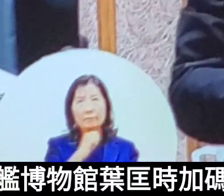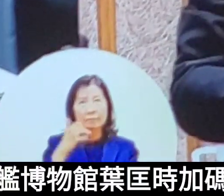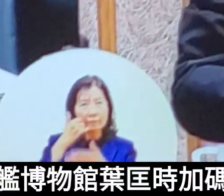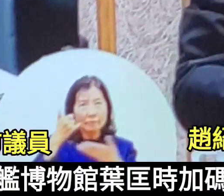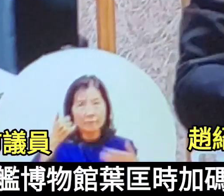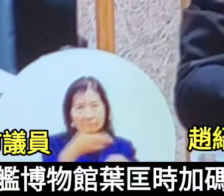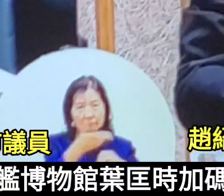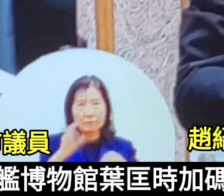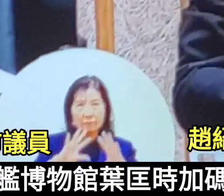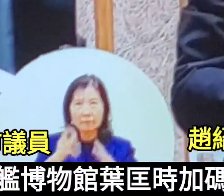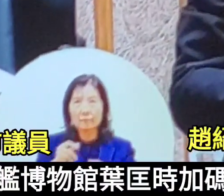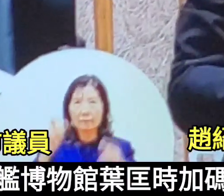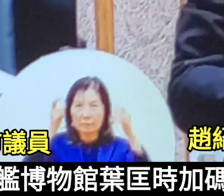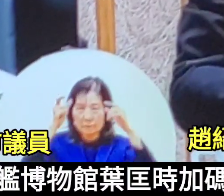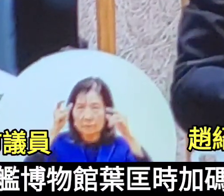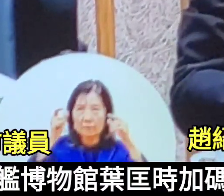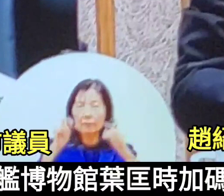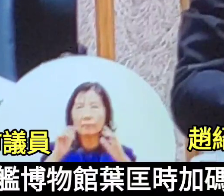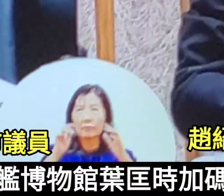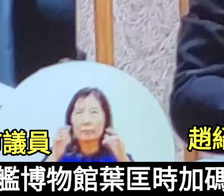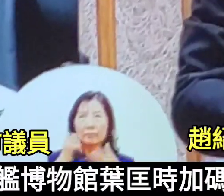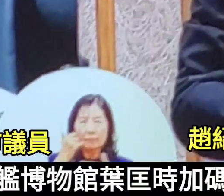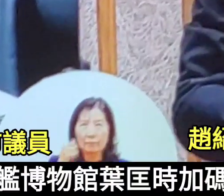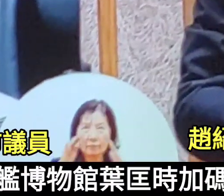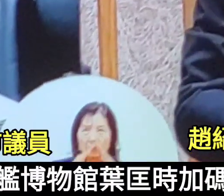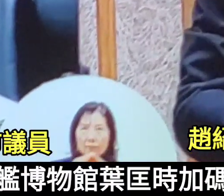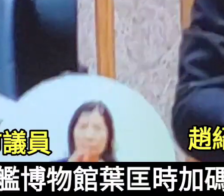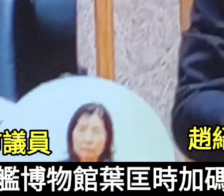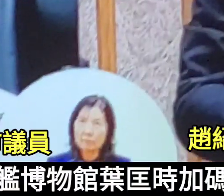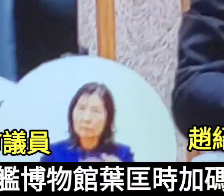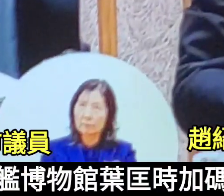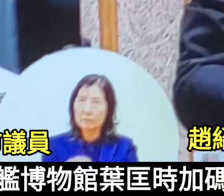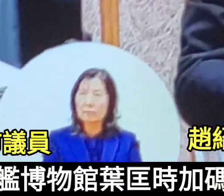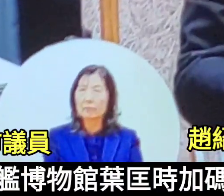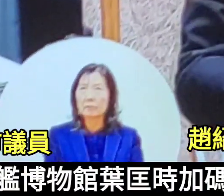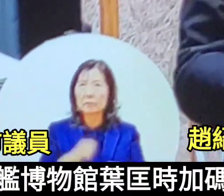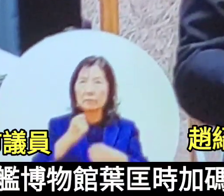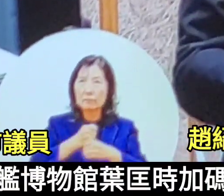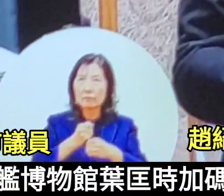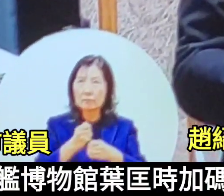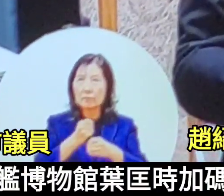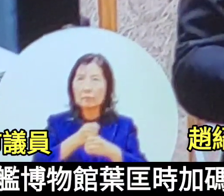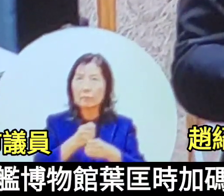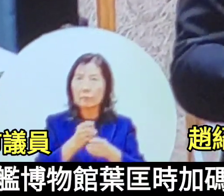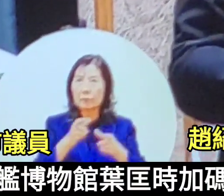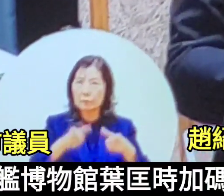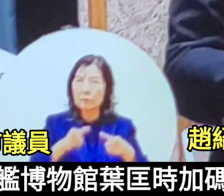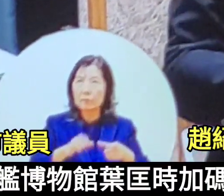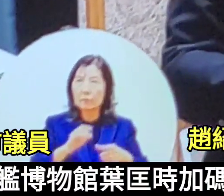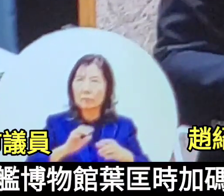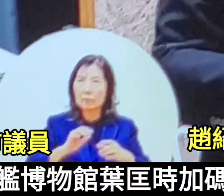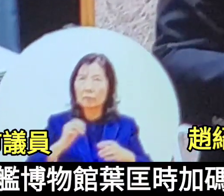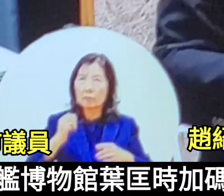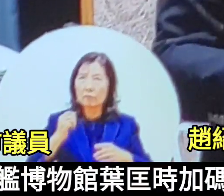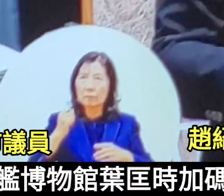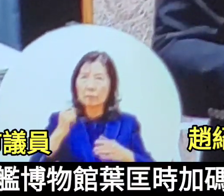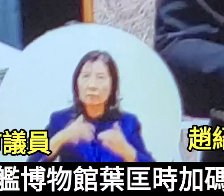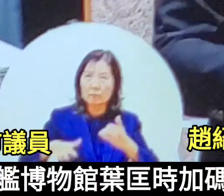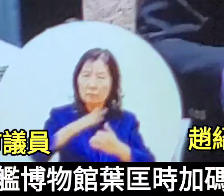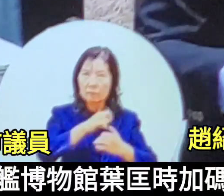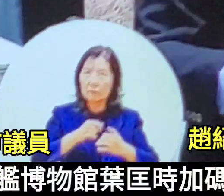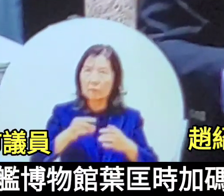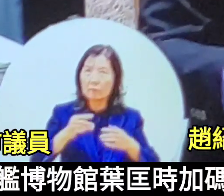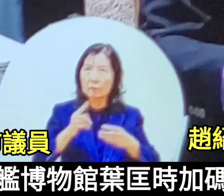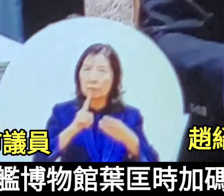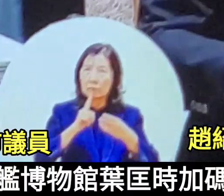国家，高雄是个海洋城市，然后左营呢，左营军港就是我们国内最主要的